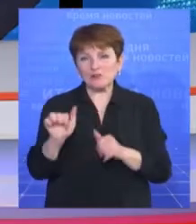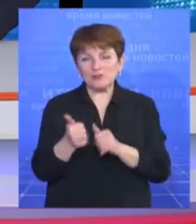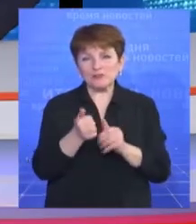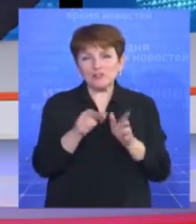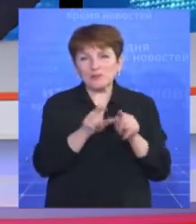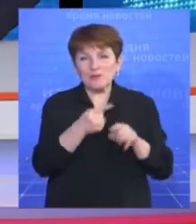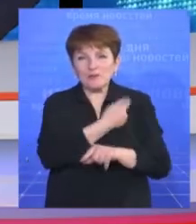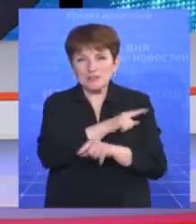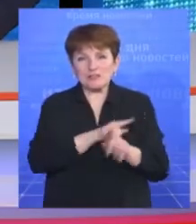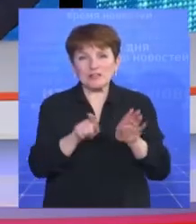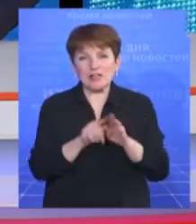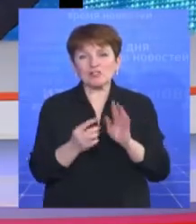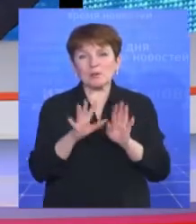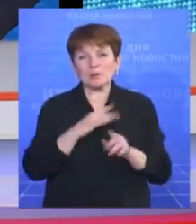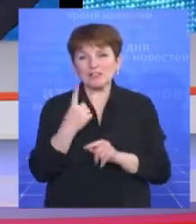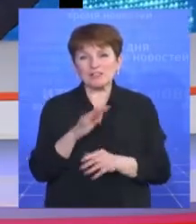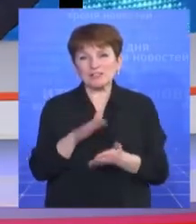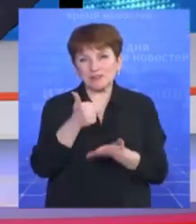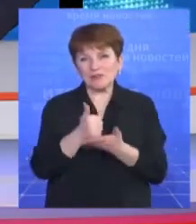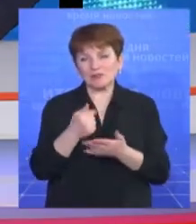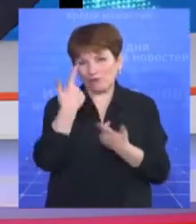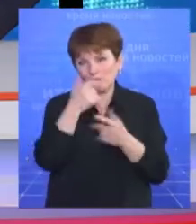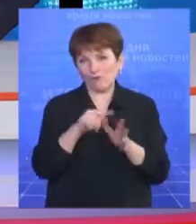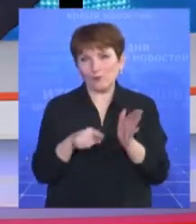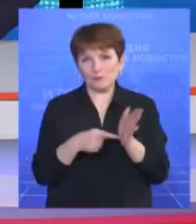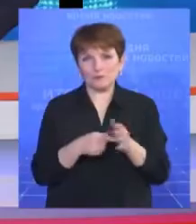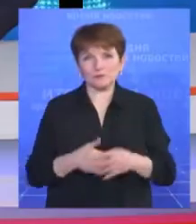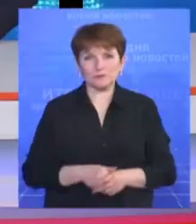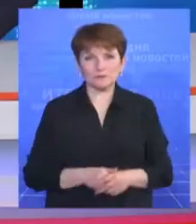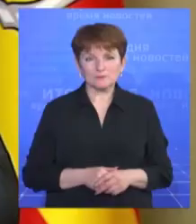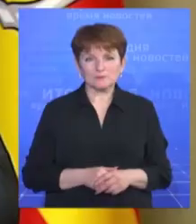в первичном звене медицины также стали одними из главных в повестке.